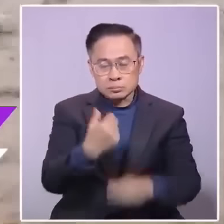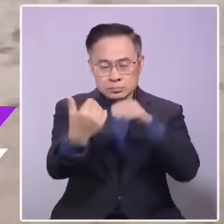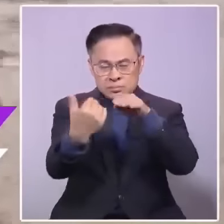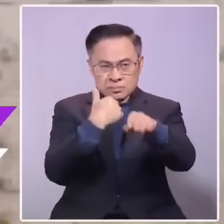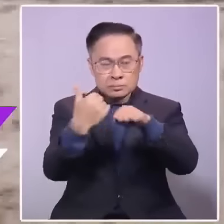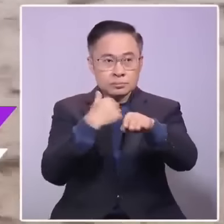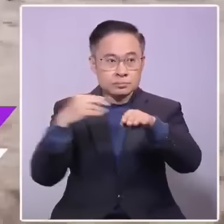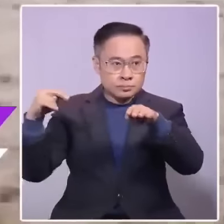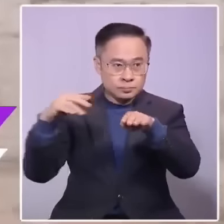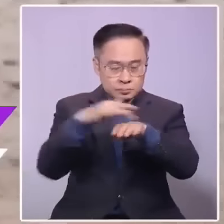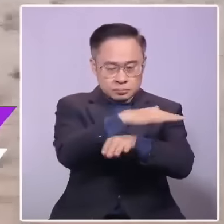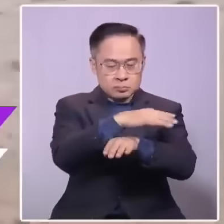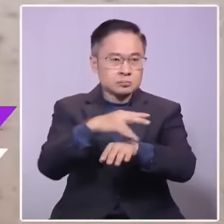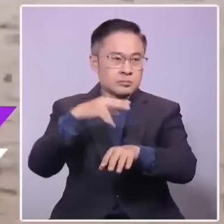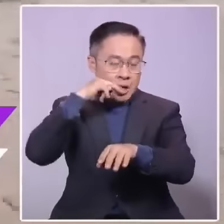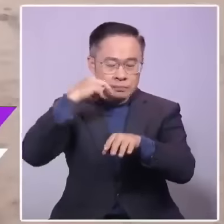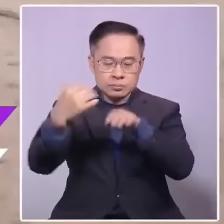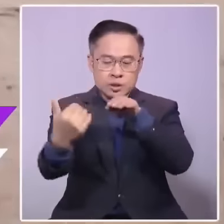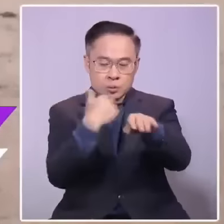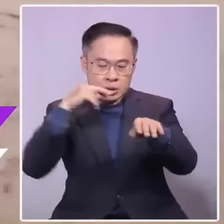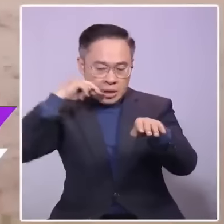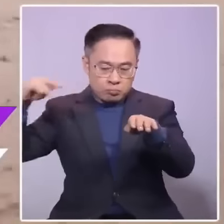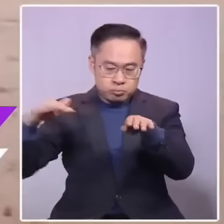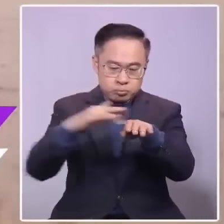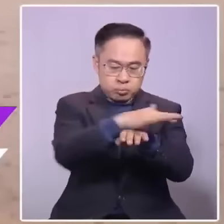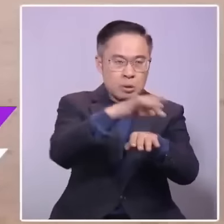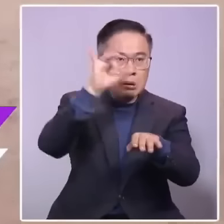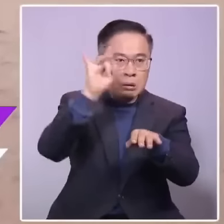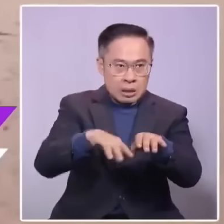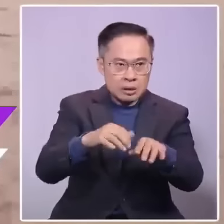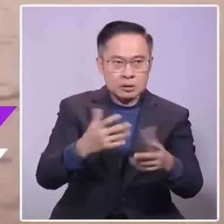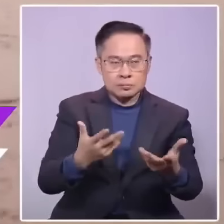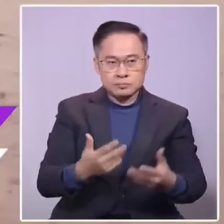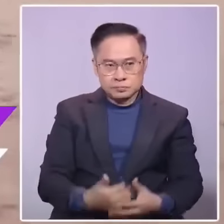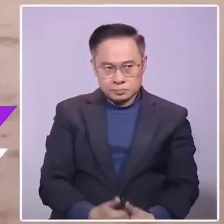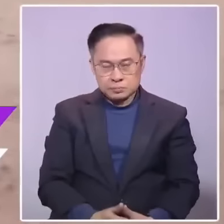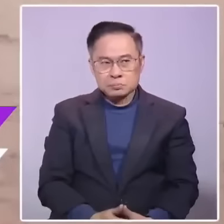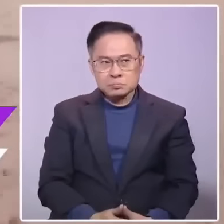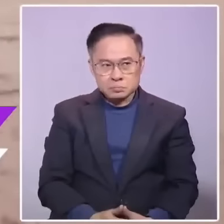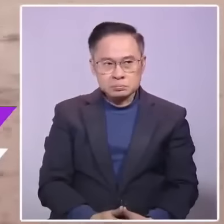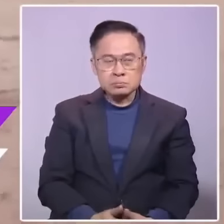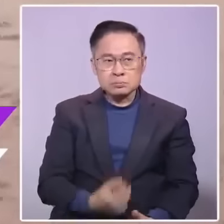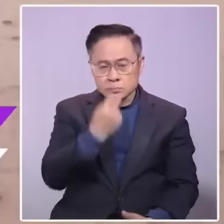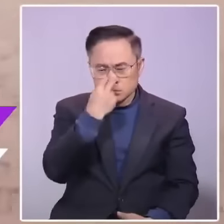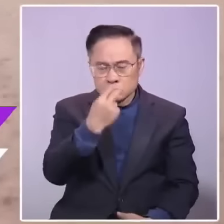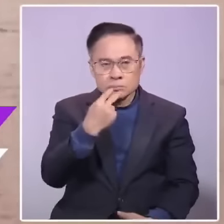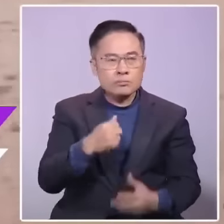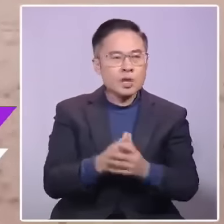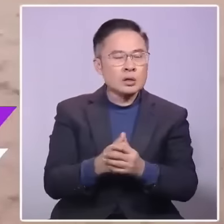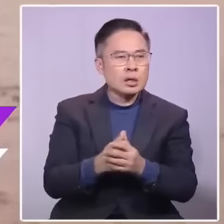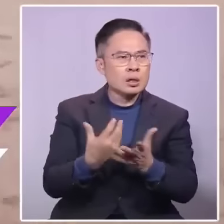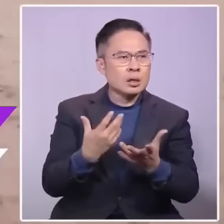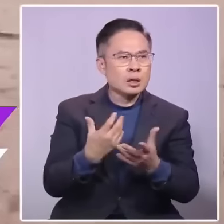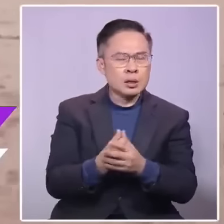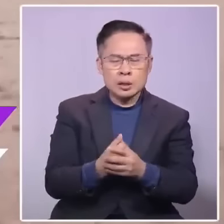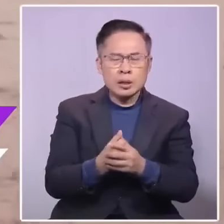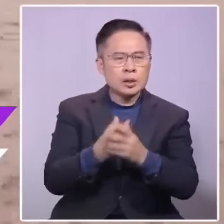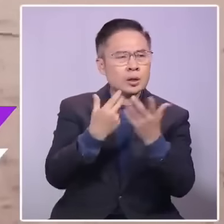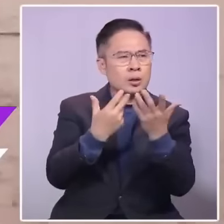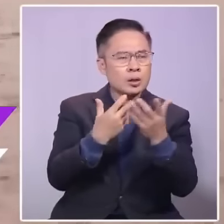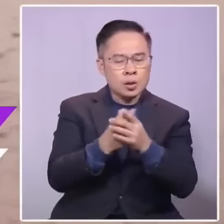ะแล้วมันดูแรงมากเลยนะคุณหน่อยแน่นะ ค่ะแล้วก็ยังไม่มีท่าทีจะหยุดด้วยนะคะยังมีบริเวณหน้าบรูทีเชิงทะเลเคหะบ้านพ